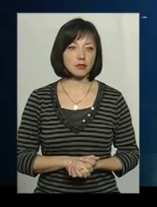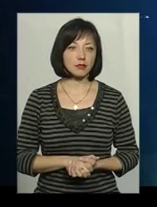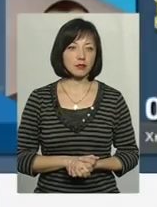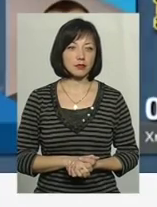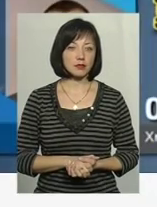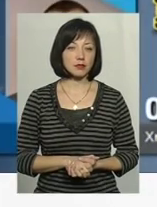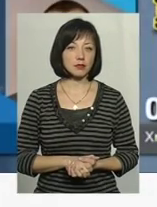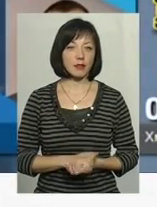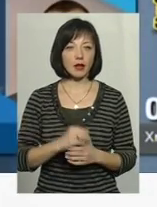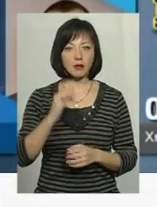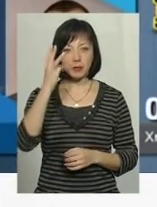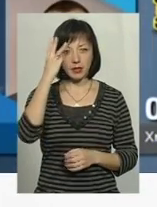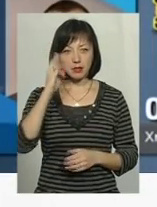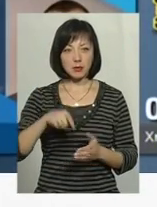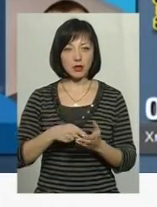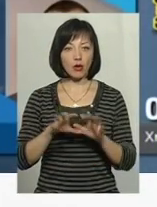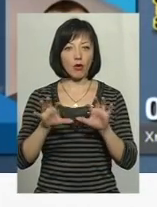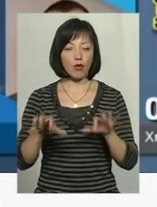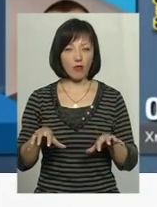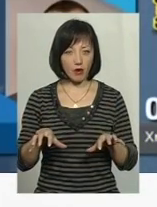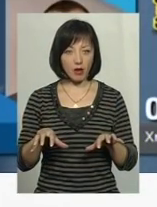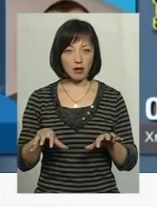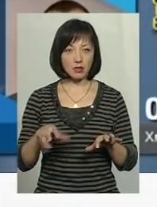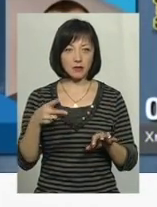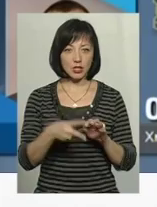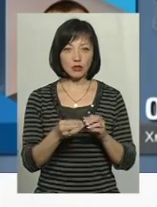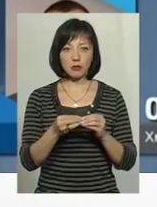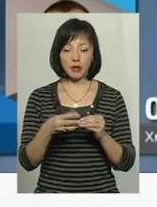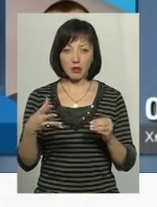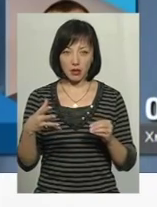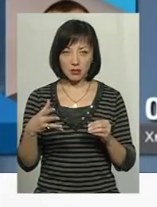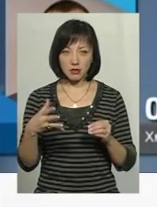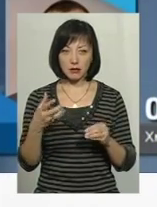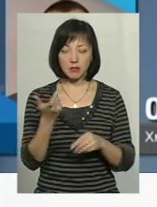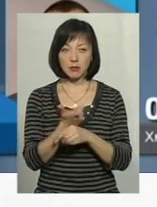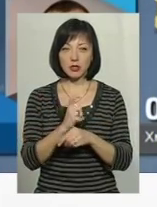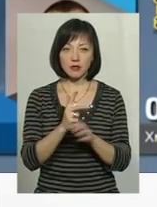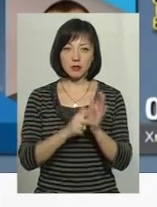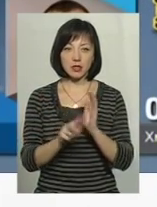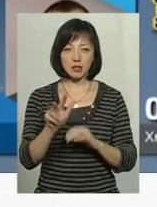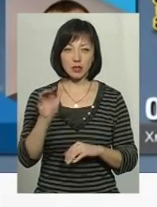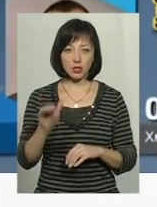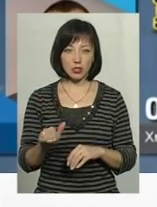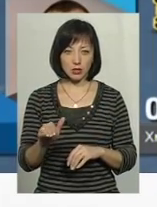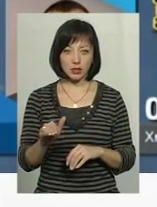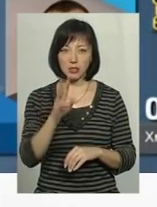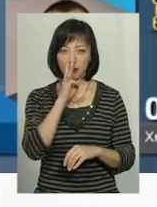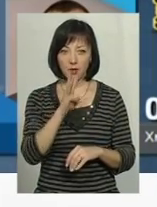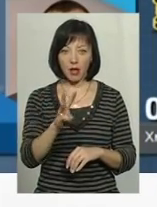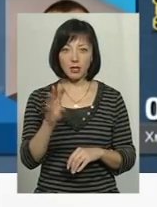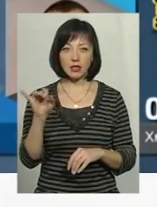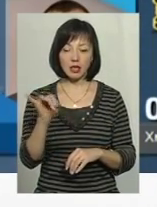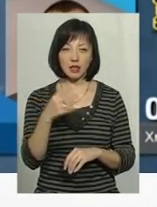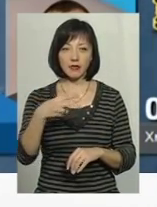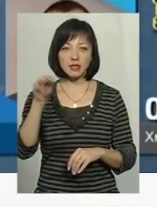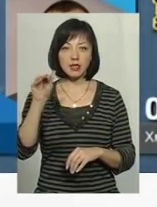Хмельницький міський голова Олександр Семчешин За 2015-й лише трохи більше 83 тисяч гривень зарплати і майже